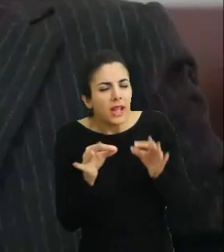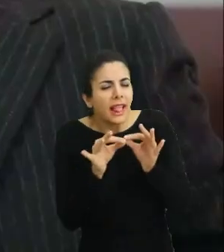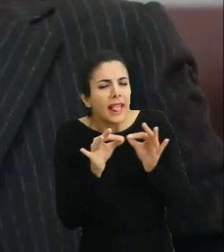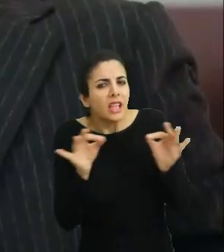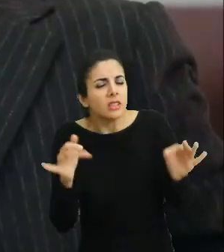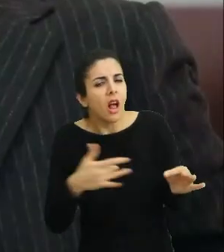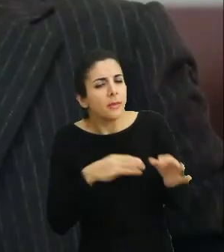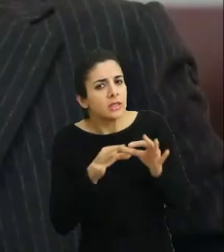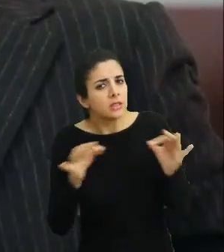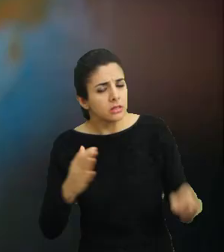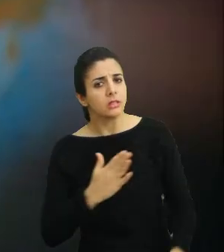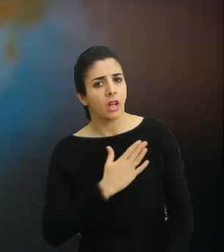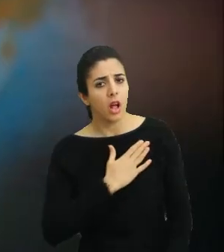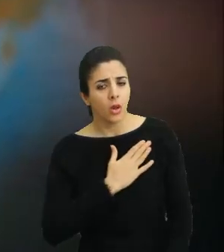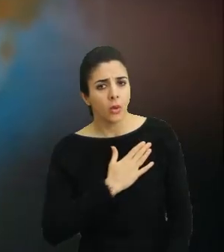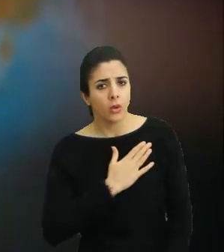Sağ ol.